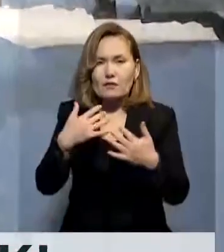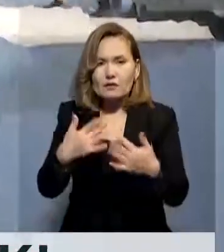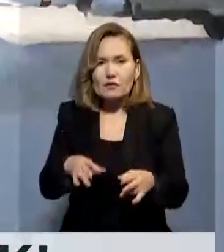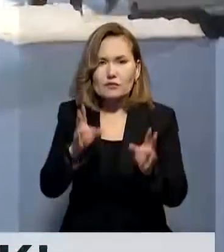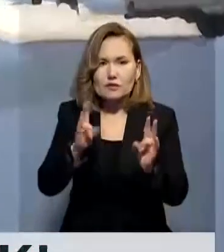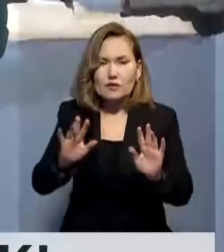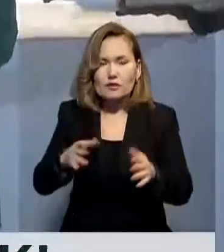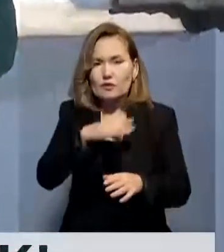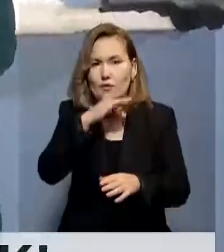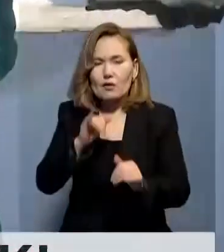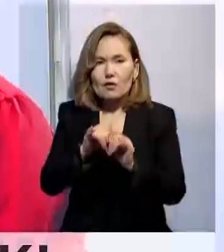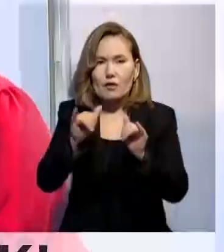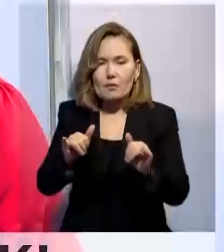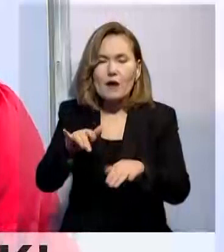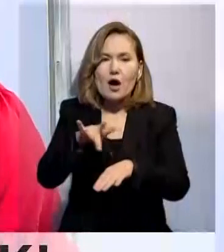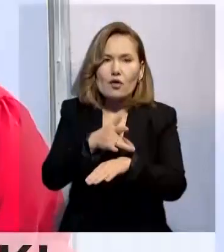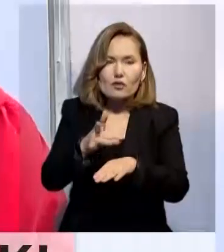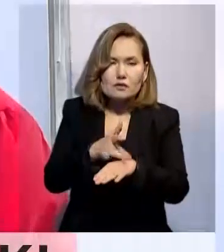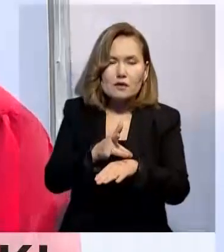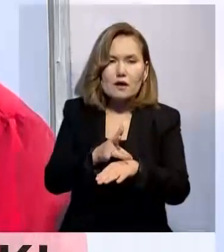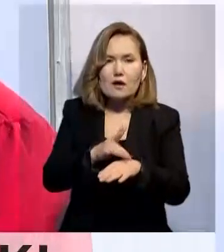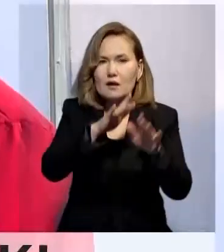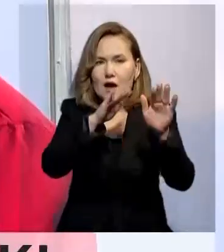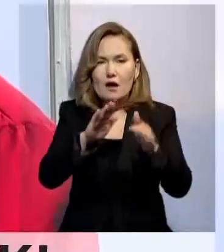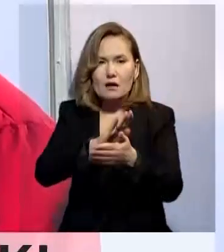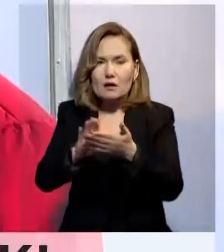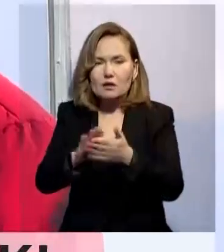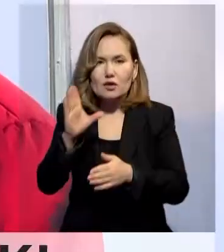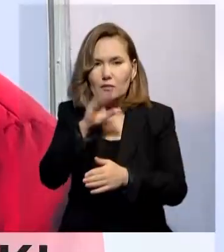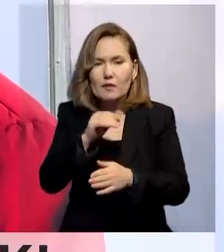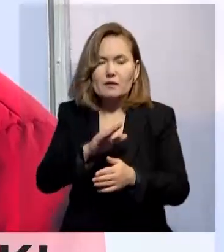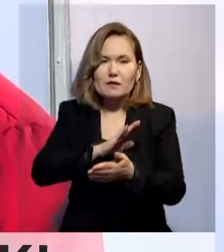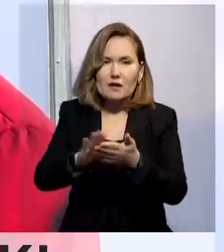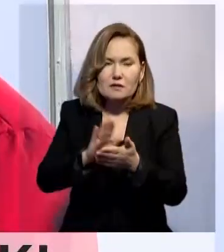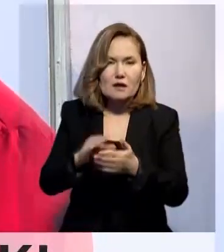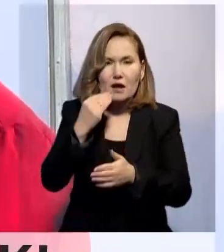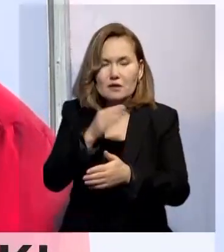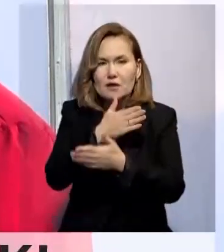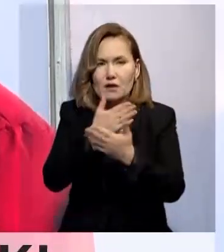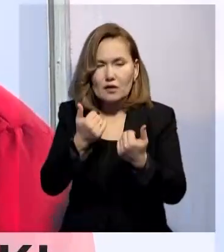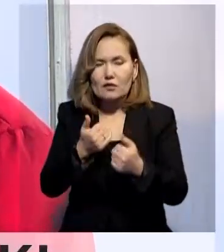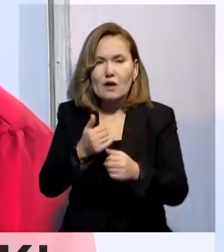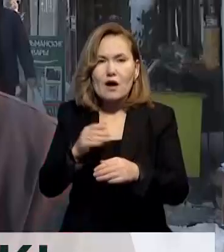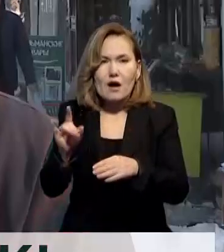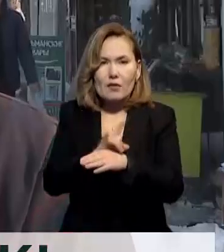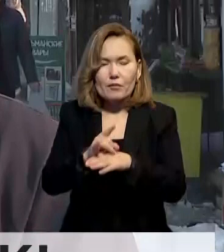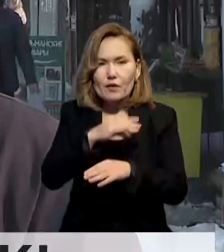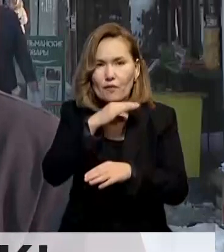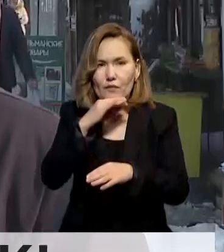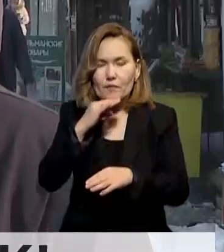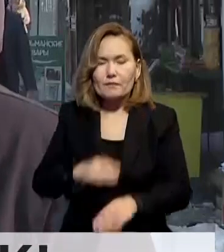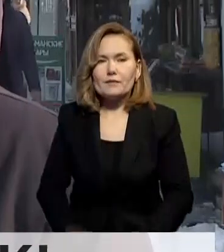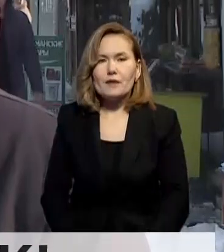тазаланбаған ешқандай. Өтірік-өтірік әшін центральный көшем бар, істеп қойды, қалған көшем бар, тазаланбайды. Әсіресе подъемдарым бар, тазаланбайды.